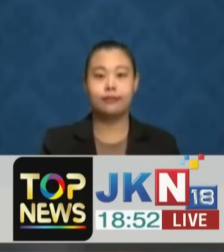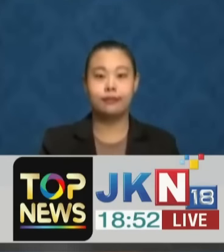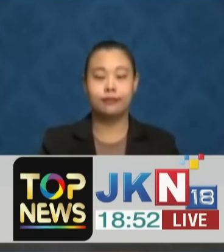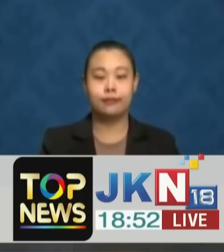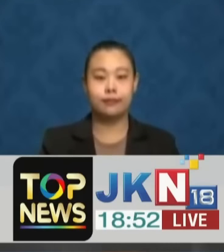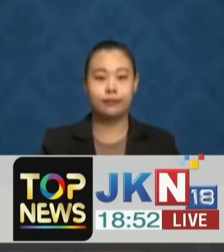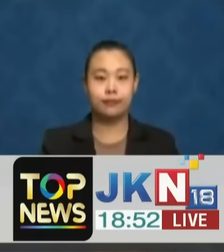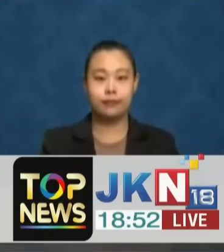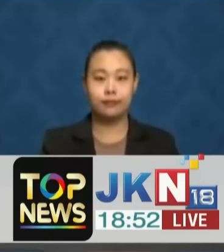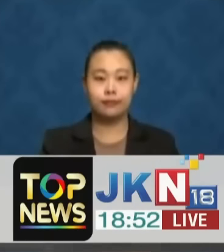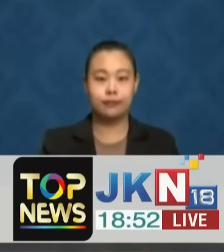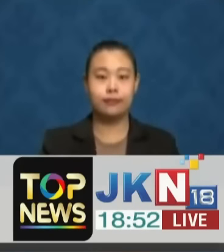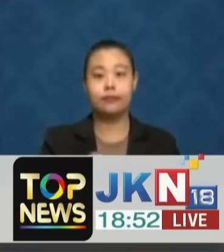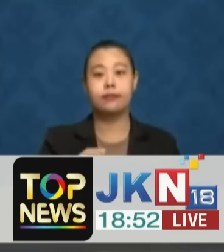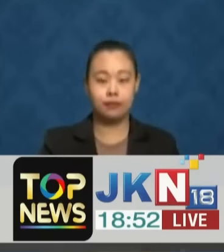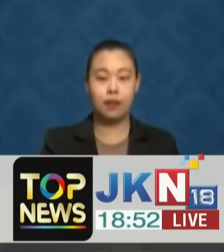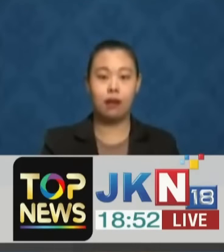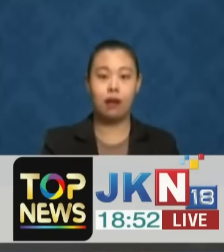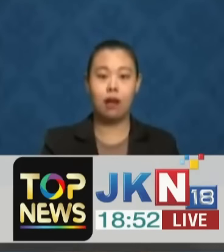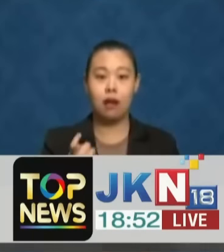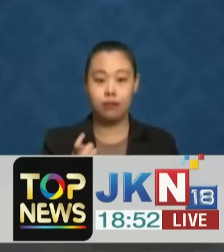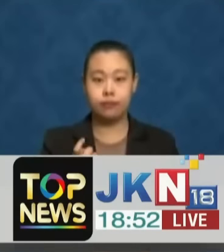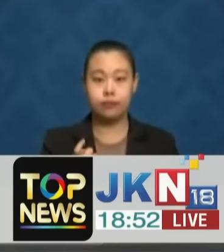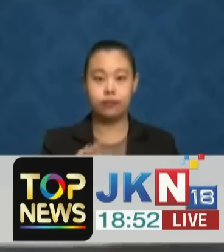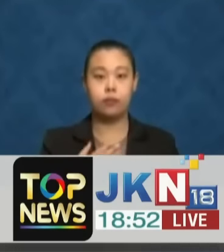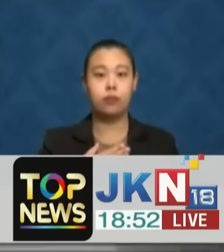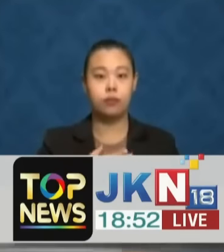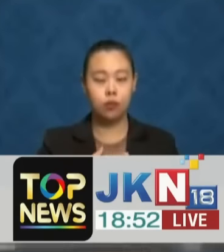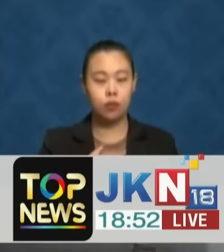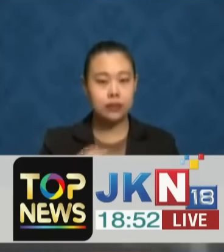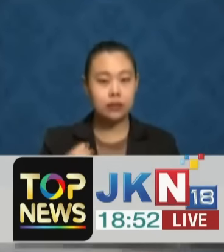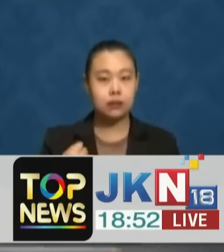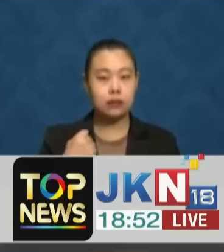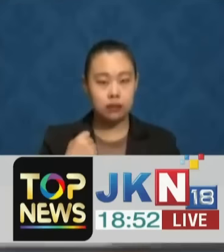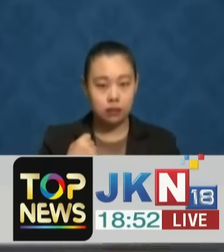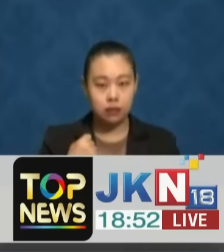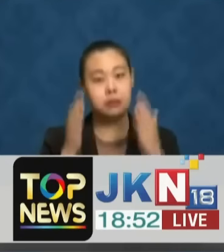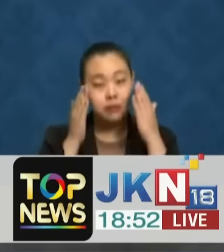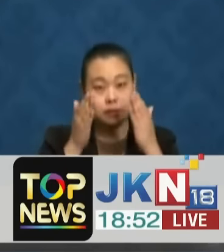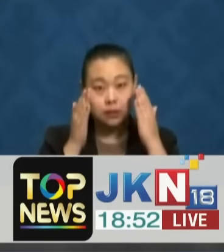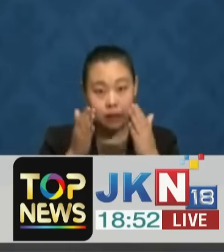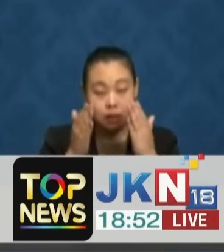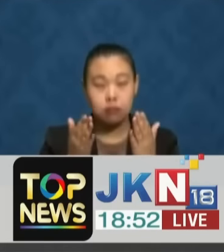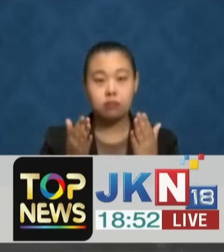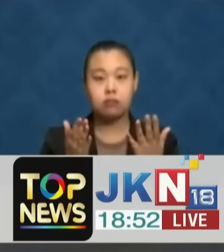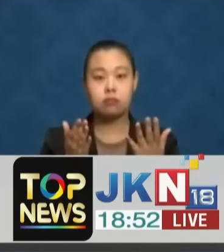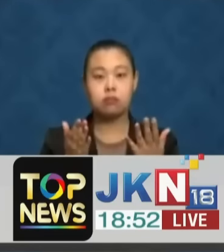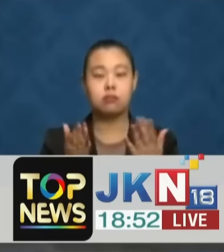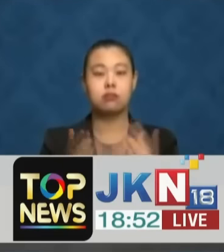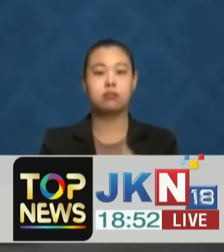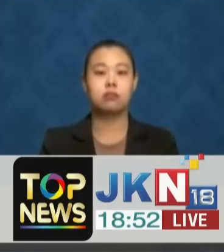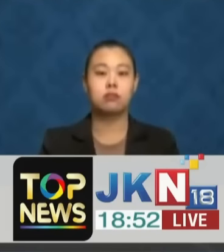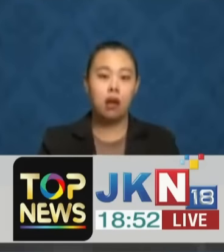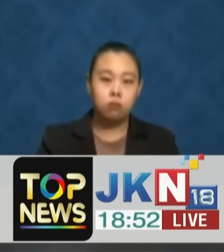การฮะลุกขึ้นชี้แจงนะยืนยันว่าตั้งใจจะปรับค่าจ้างขั้นต่ำเป็น400บาทใน1ตุลานี่รับโจทย์จากรัฐบาลนายกเศรษฐ